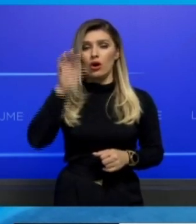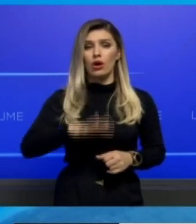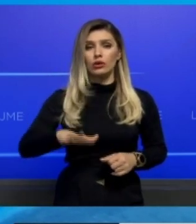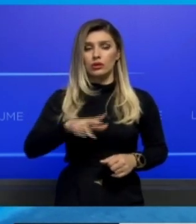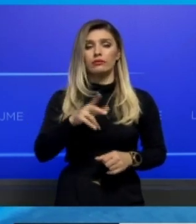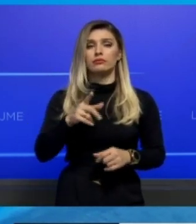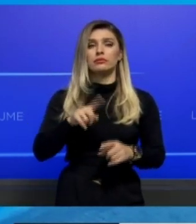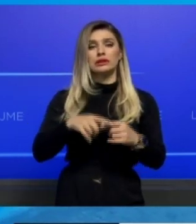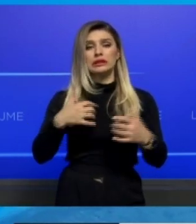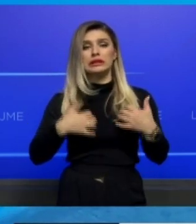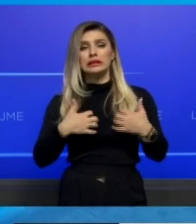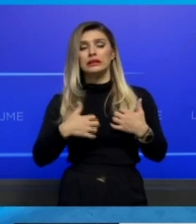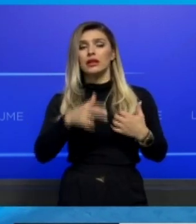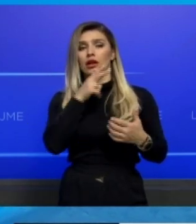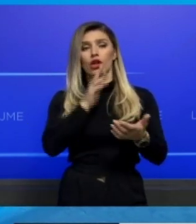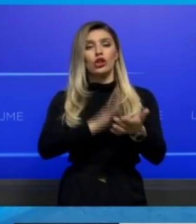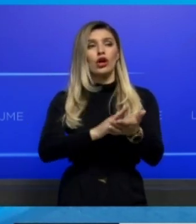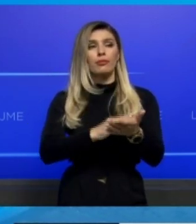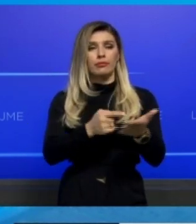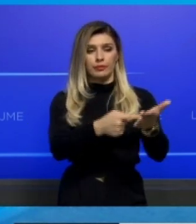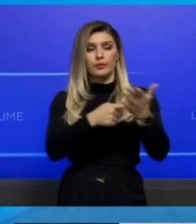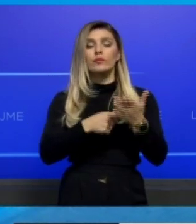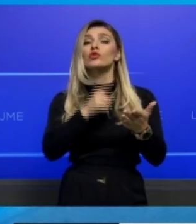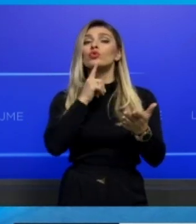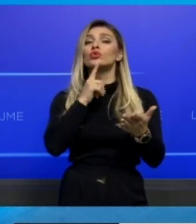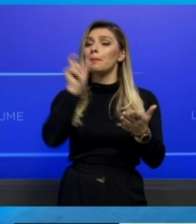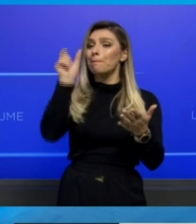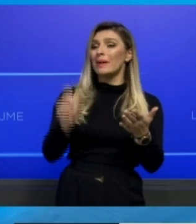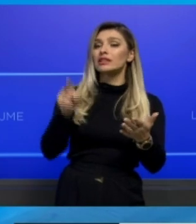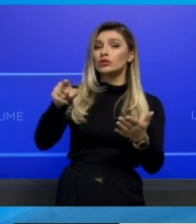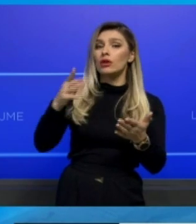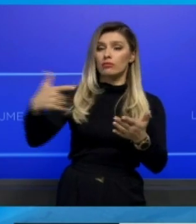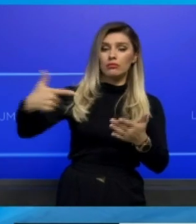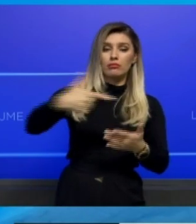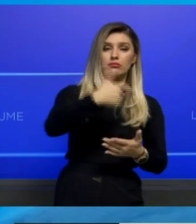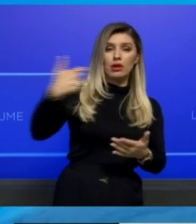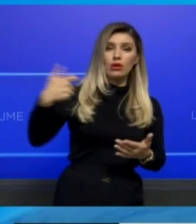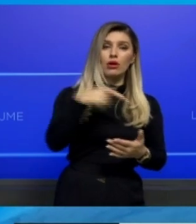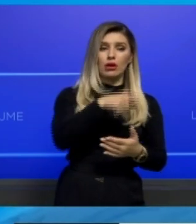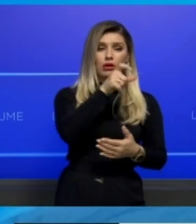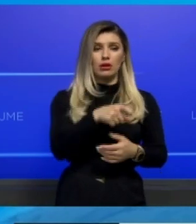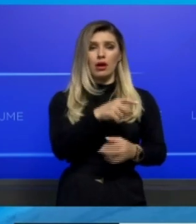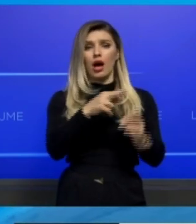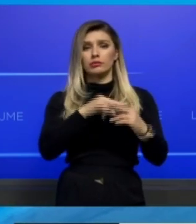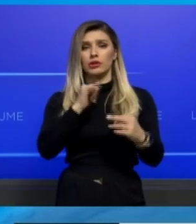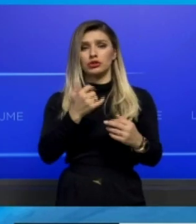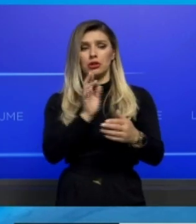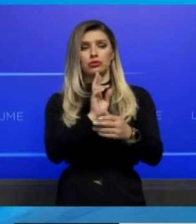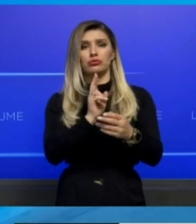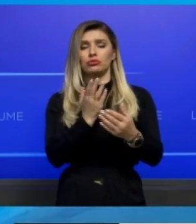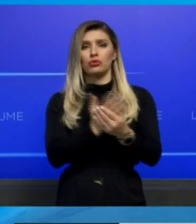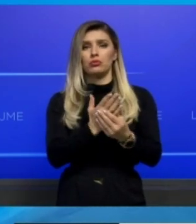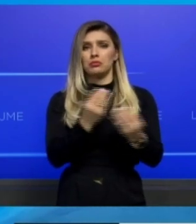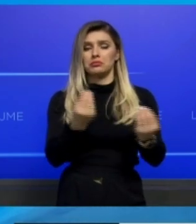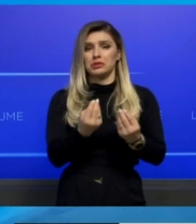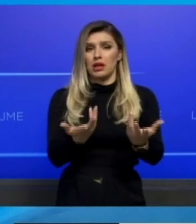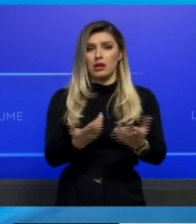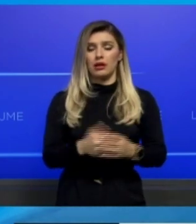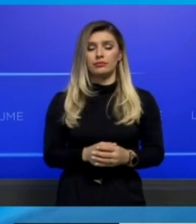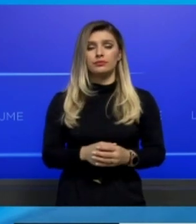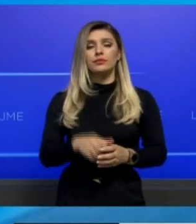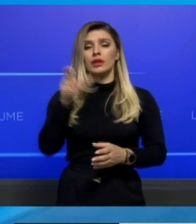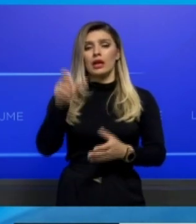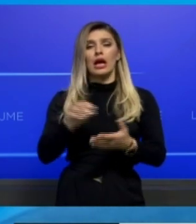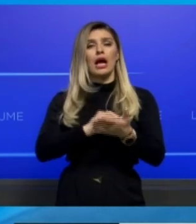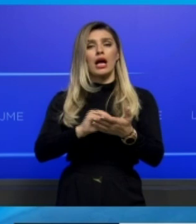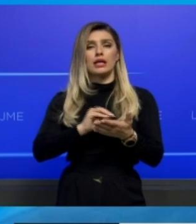kishin pritë që më mbledh prova për ata që e kanë vrarë Adem Jasharin, jo për Adem Jasharin. Gazetari Berisha, që i kishte përcjell konferencat